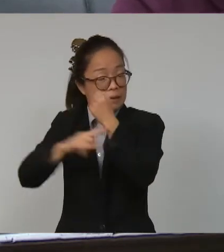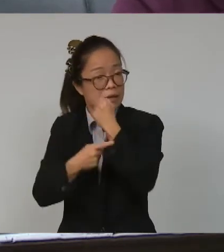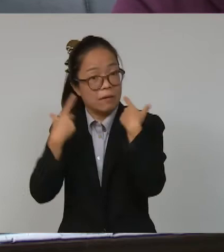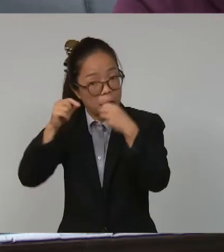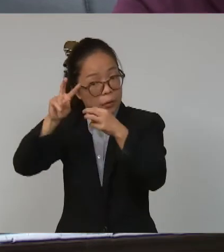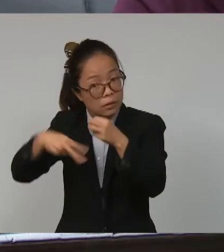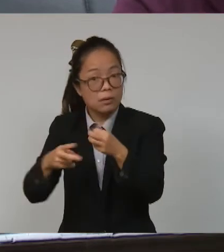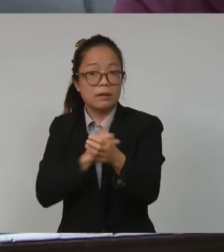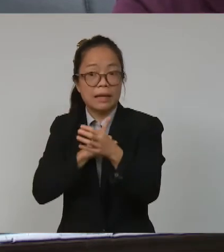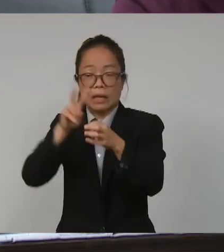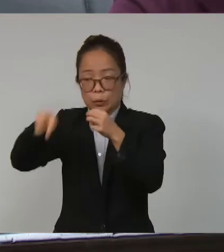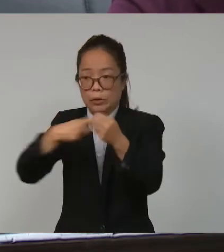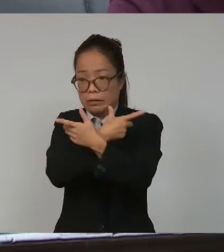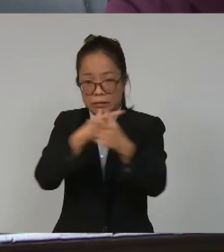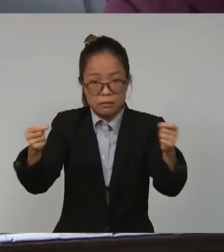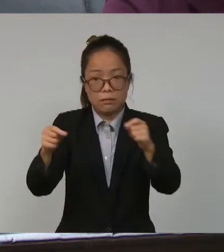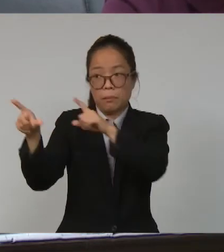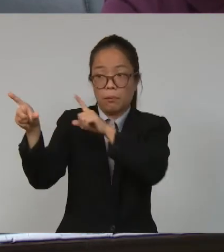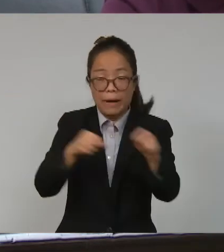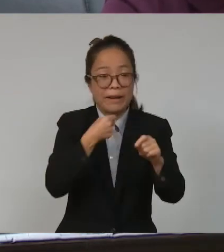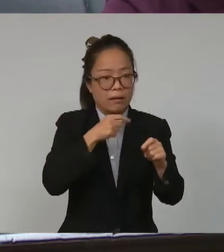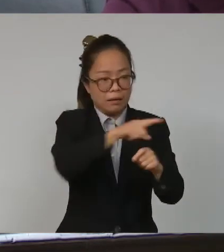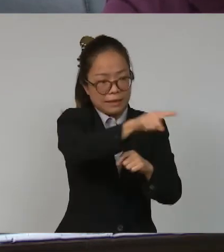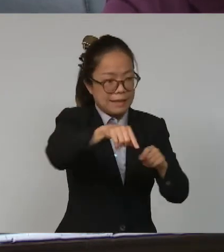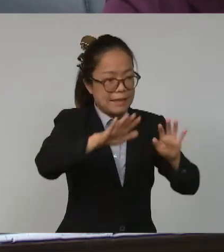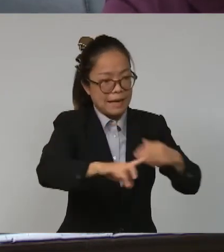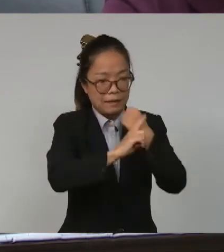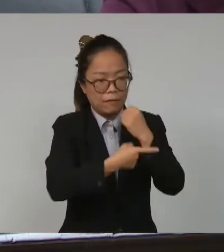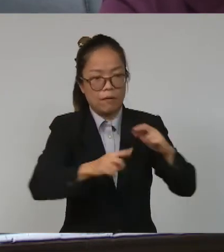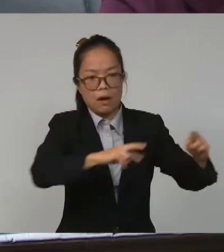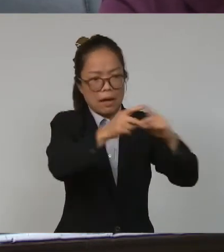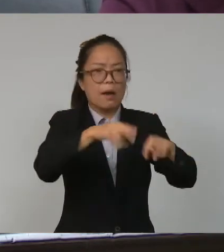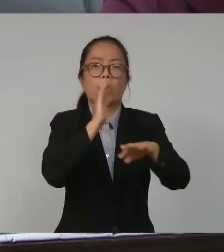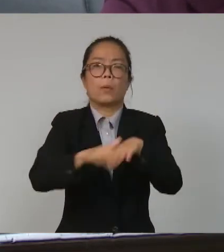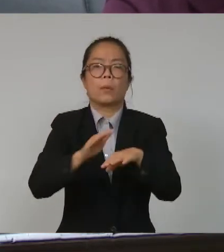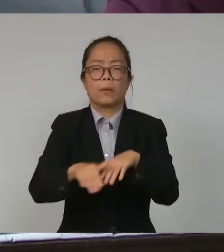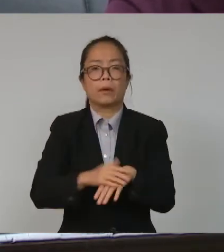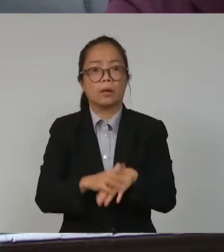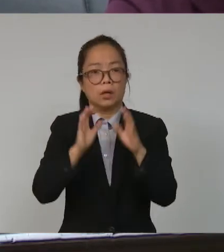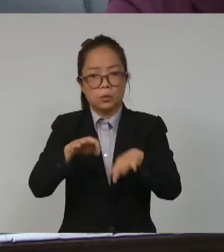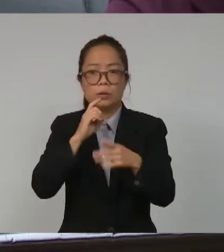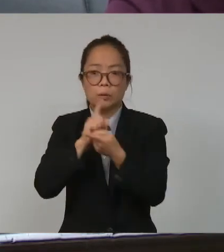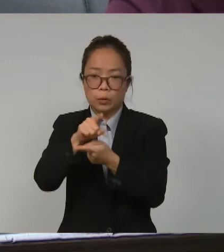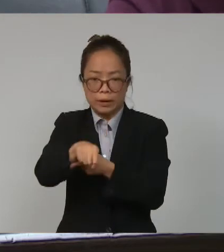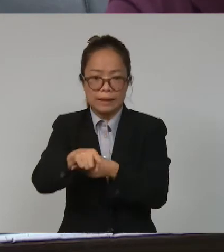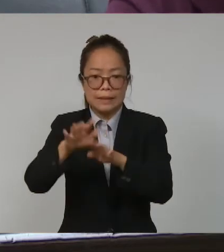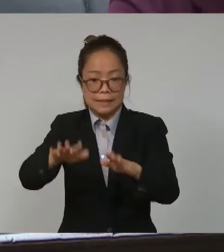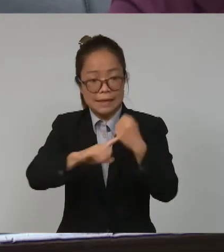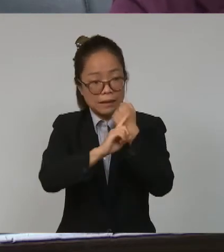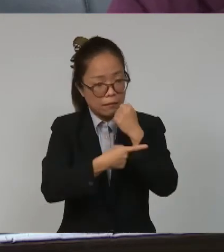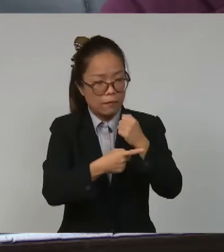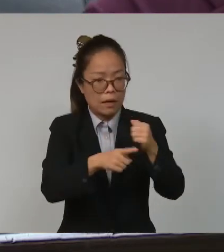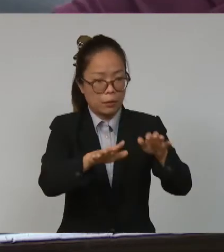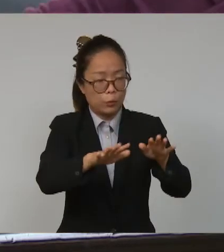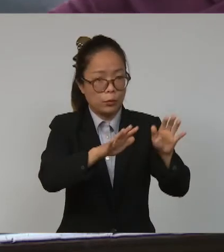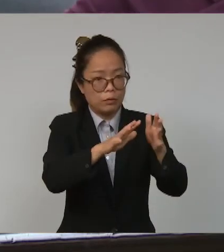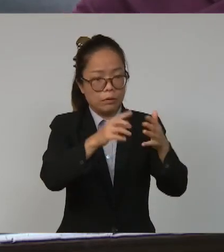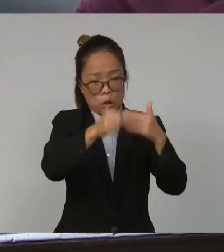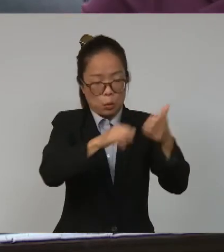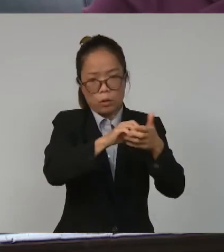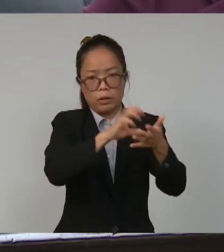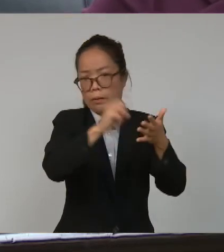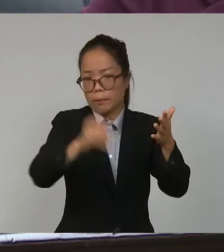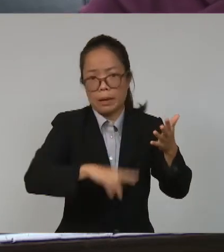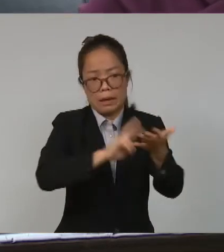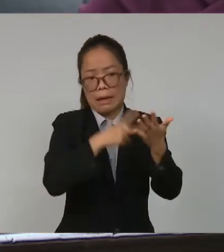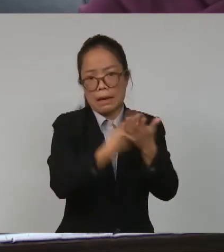当然这个原则贯彻结果就是改变的现行法律状态，所以因此就否决了现行的法律规范，现行的法律相